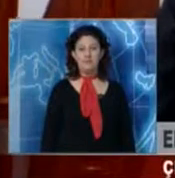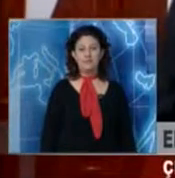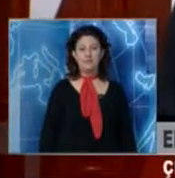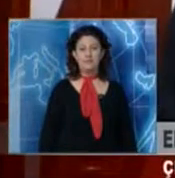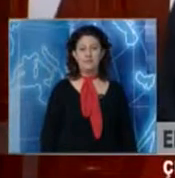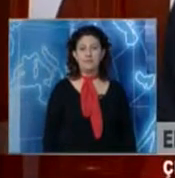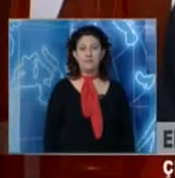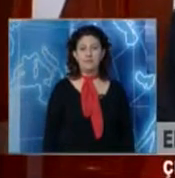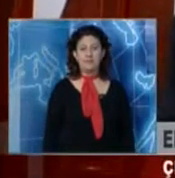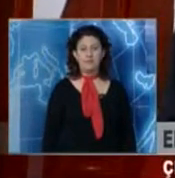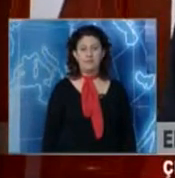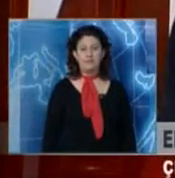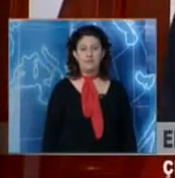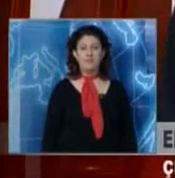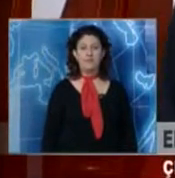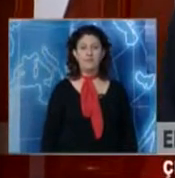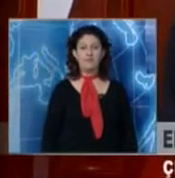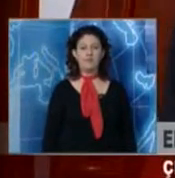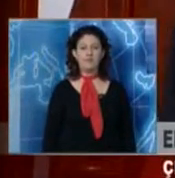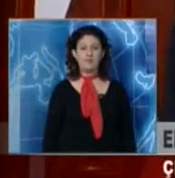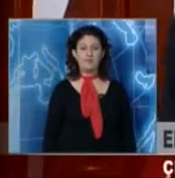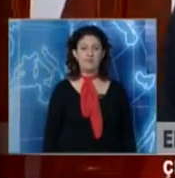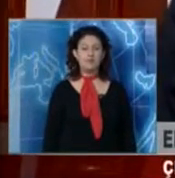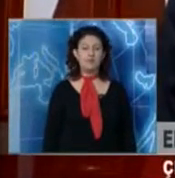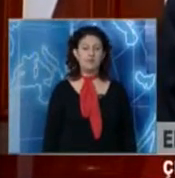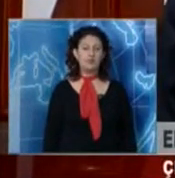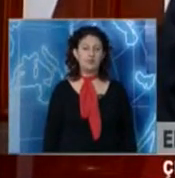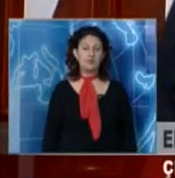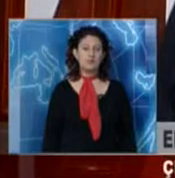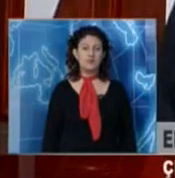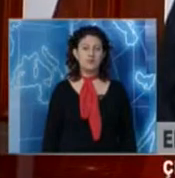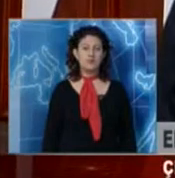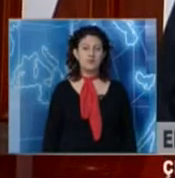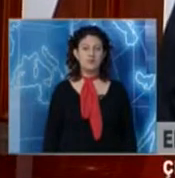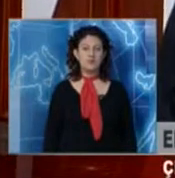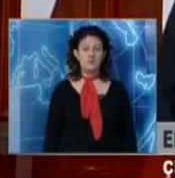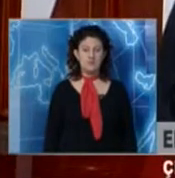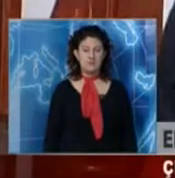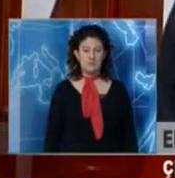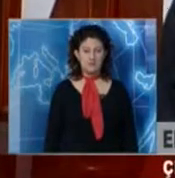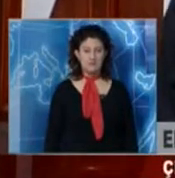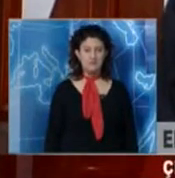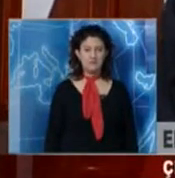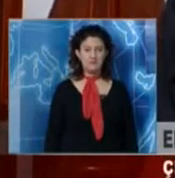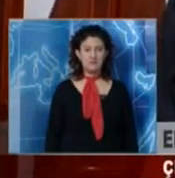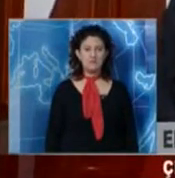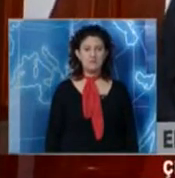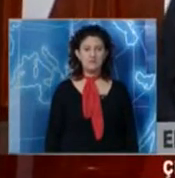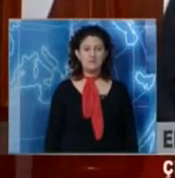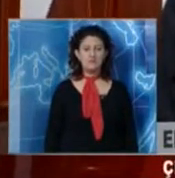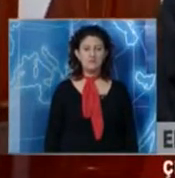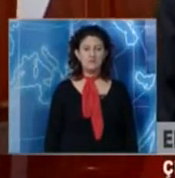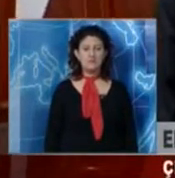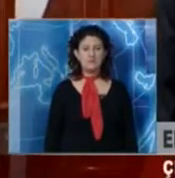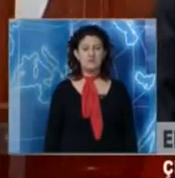göre girişten sonra kendini tanımak gerekirse, ben 1985 yılı gibi bir tarihte konseryalık olarak Ankara'da